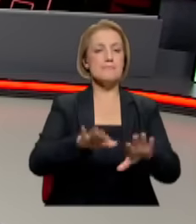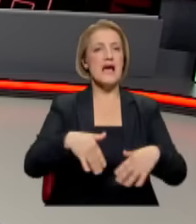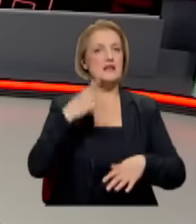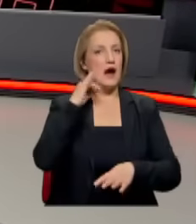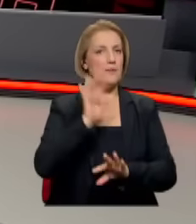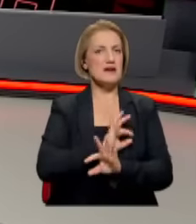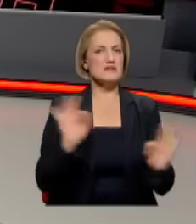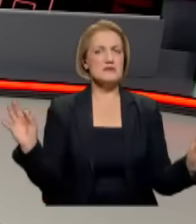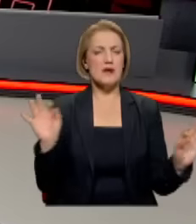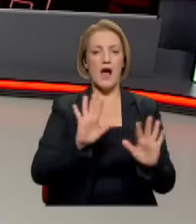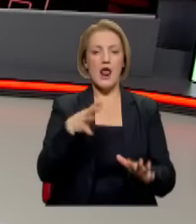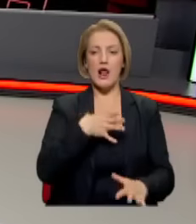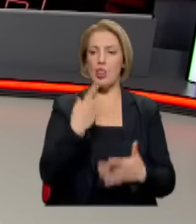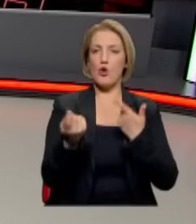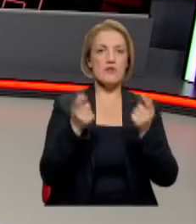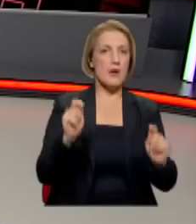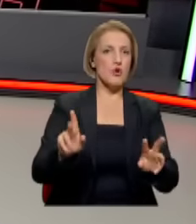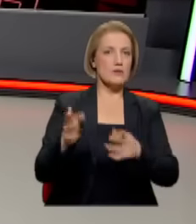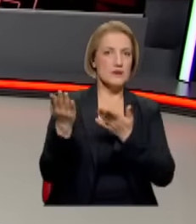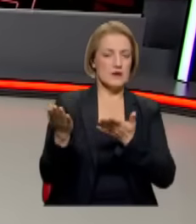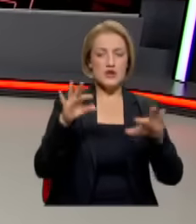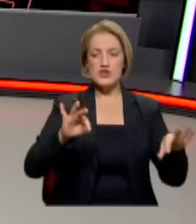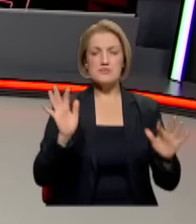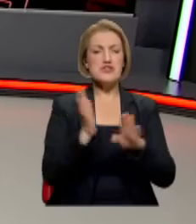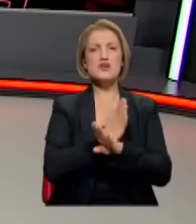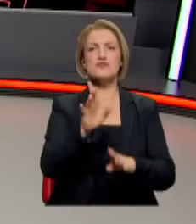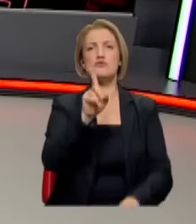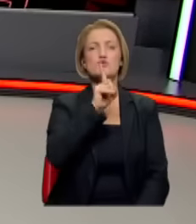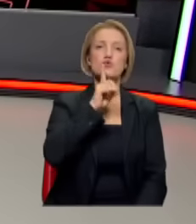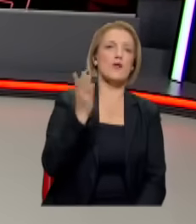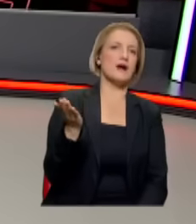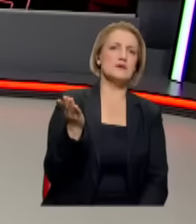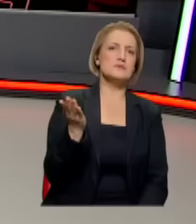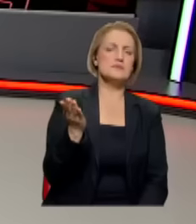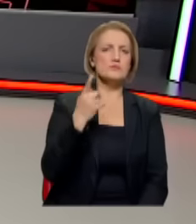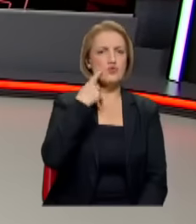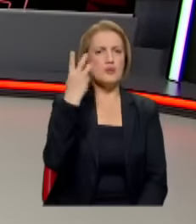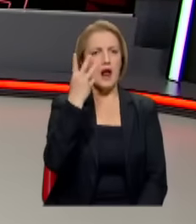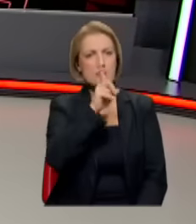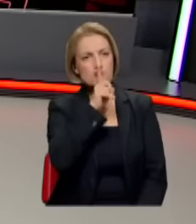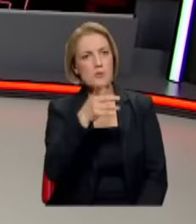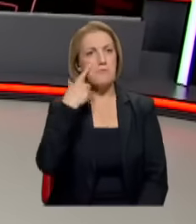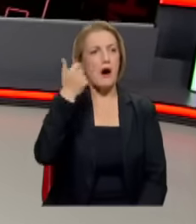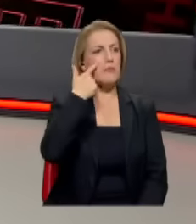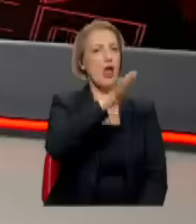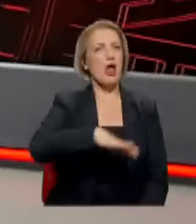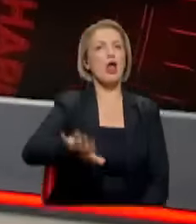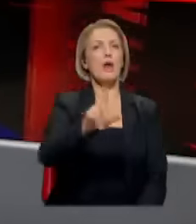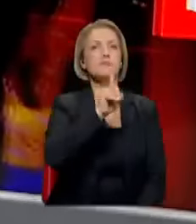habersiz Herkes kendi görevini yapıyor gibiydi Şimdi niye susuyorlar niye Erdoğan da susuyor bakanları